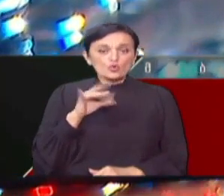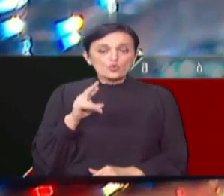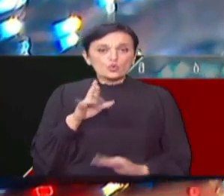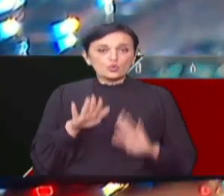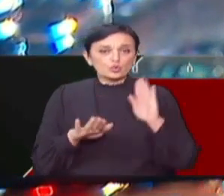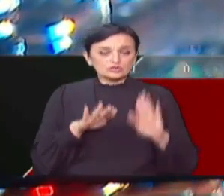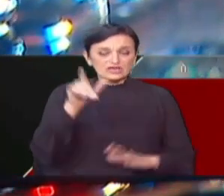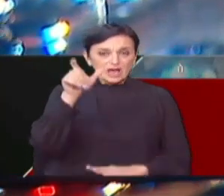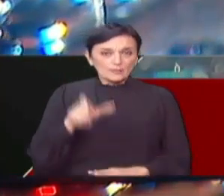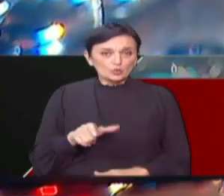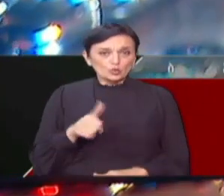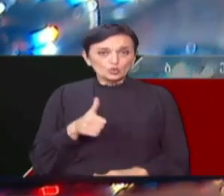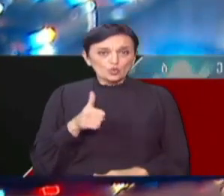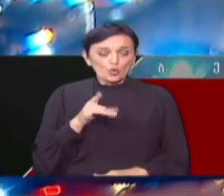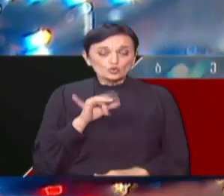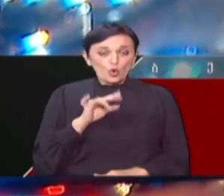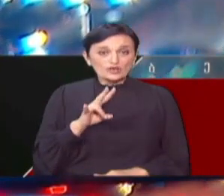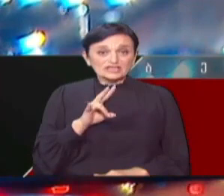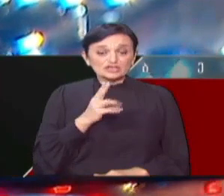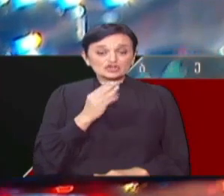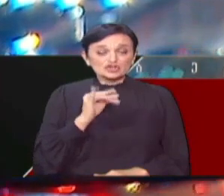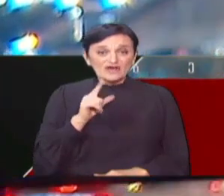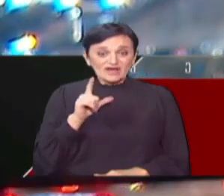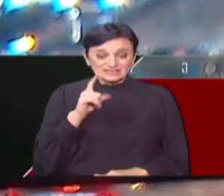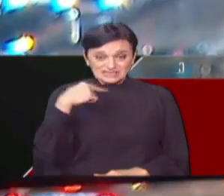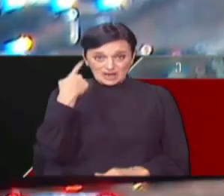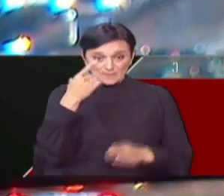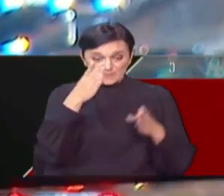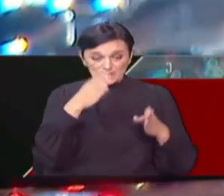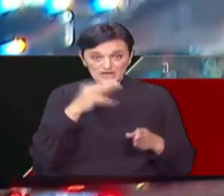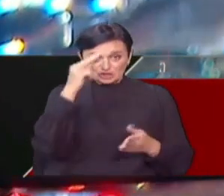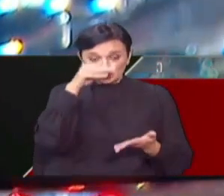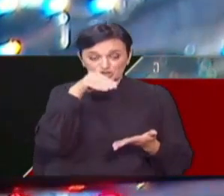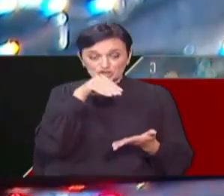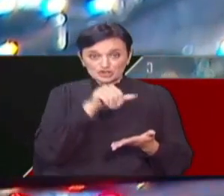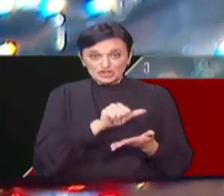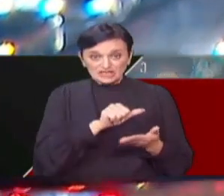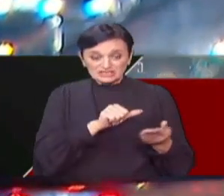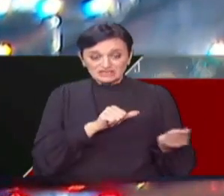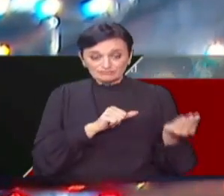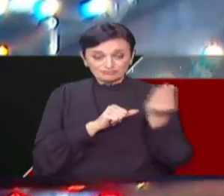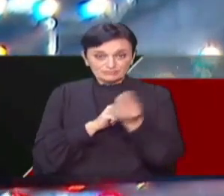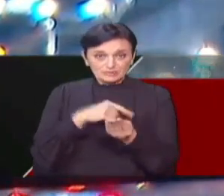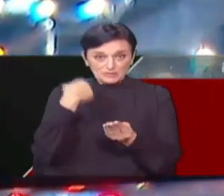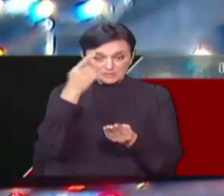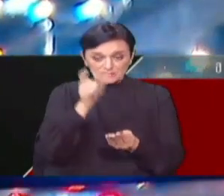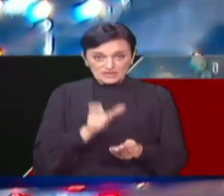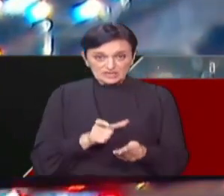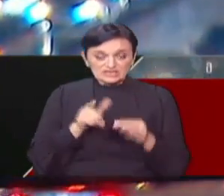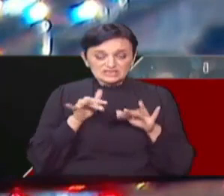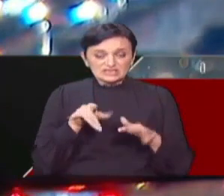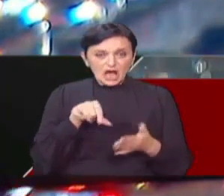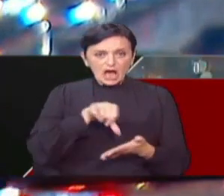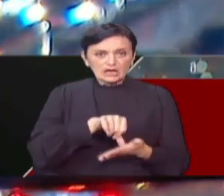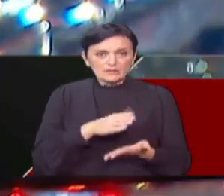ხელმძღვანელი, როგორც როინ შავაძის პიროვნების შესწავლის გამცემ პირად. Ფიგურირებს საქმეში